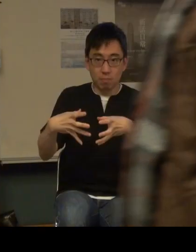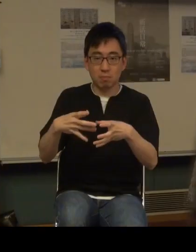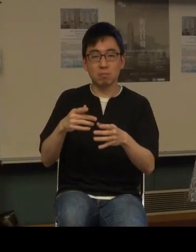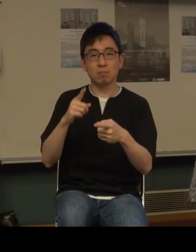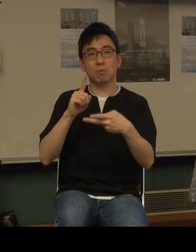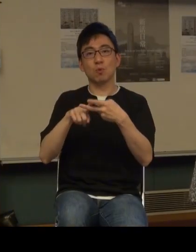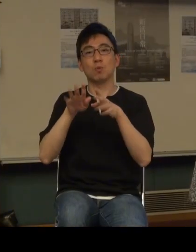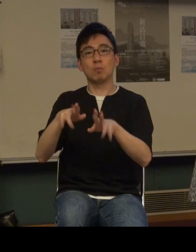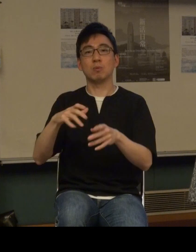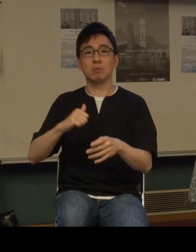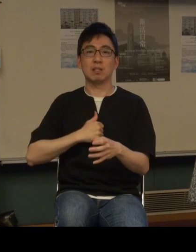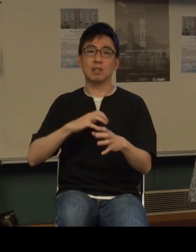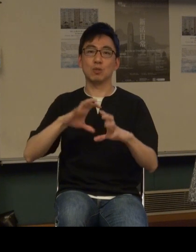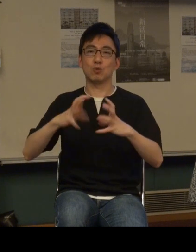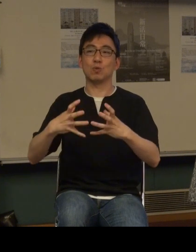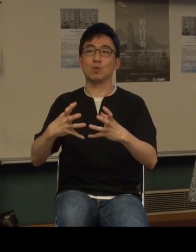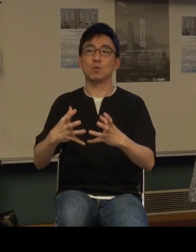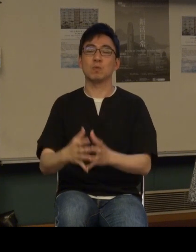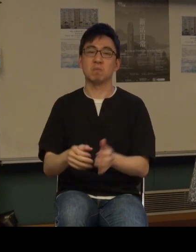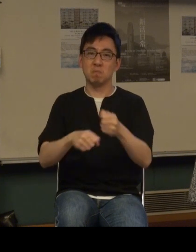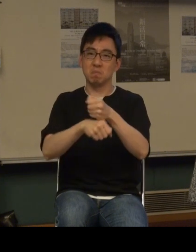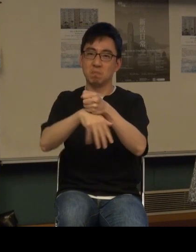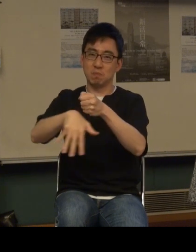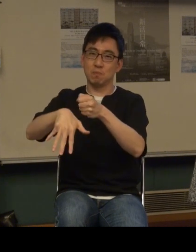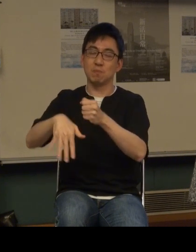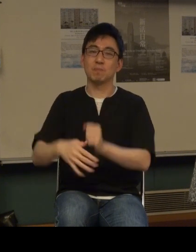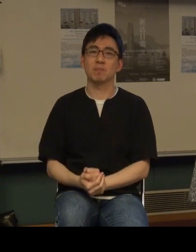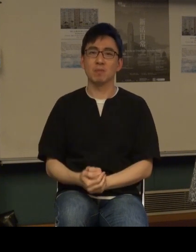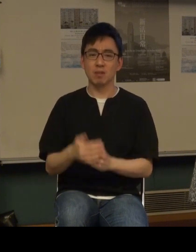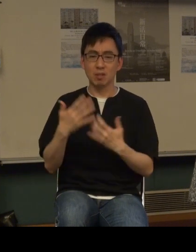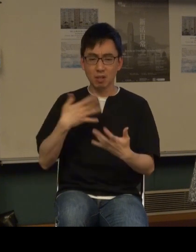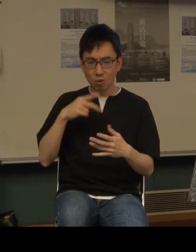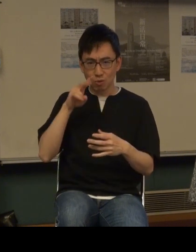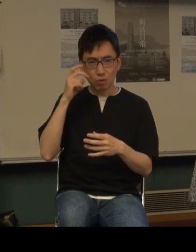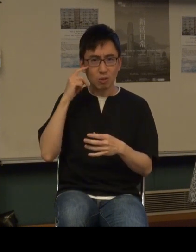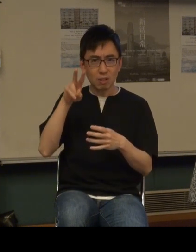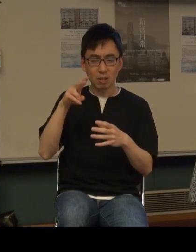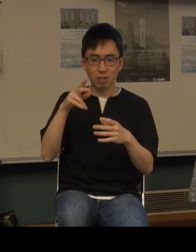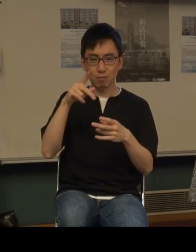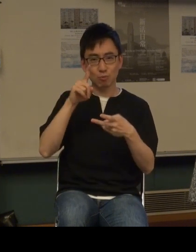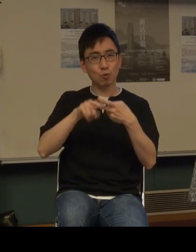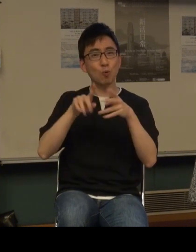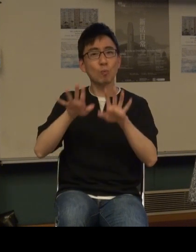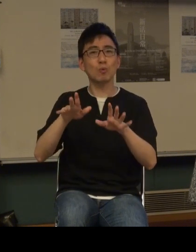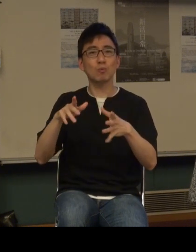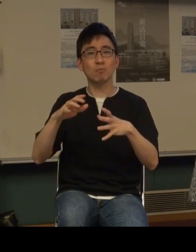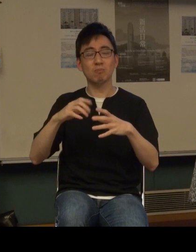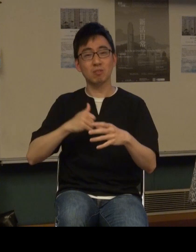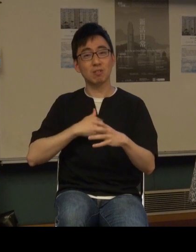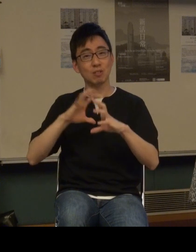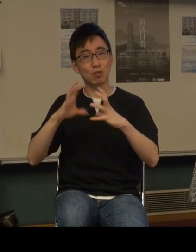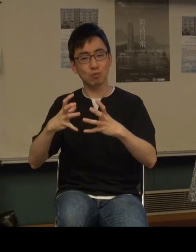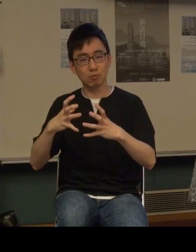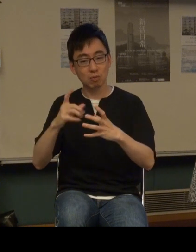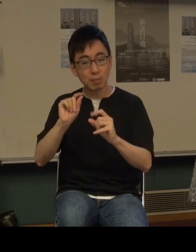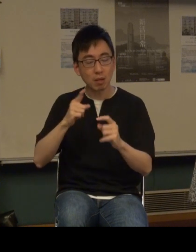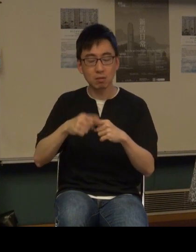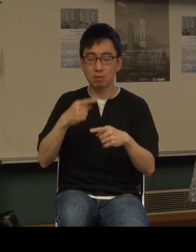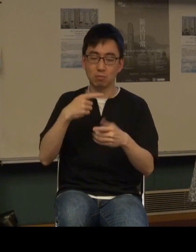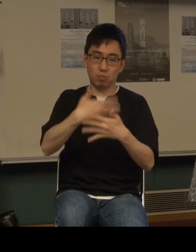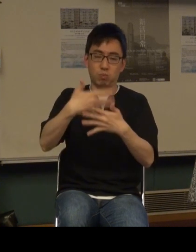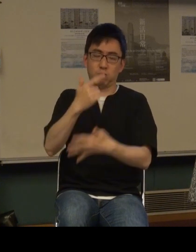下嘅組別嚟嘅。我選擇咧去睇公務司署嘅作品，因為咧公務司署嘅作品其實好多嘅啊。